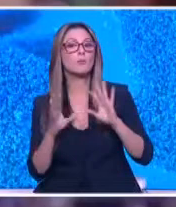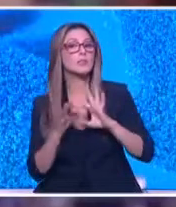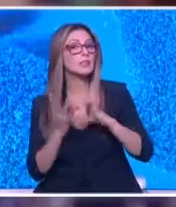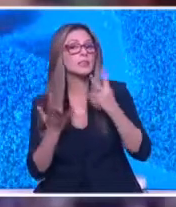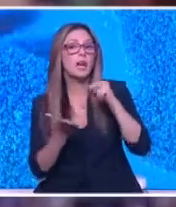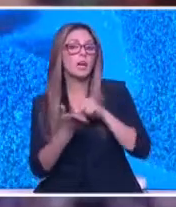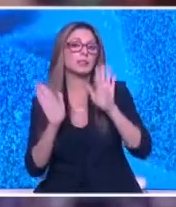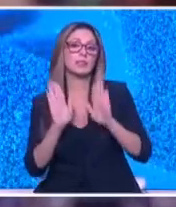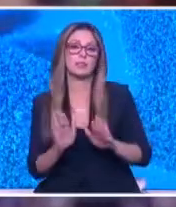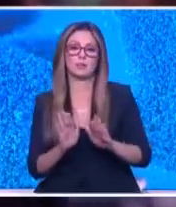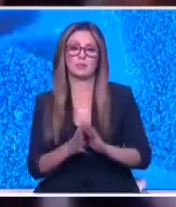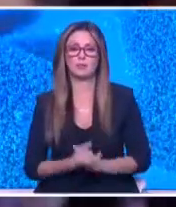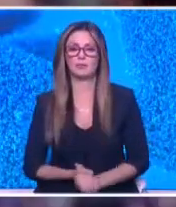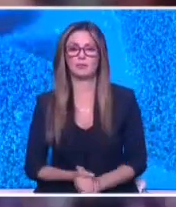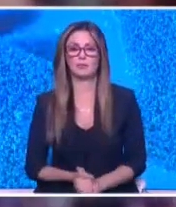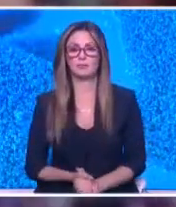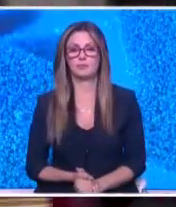hayatta kalabilirsin?